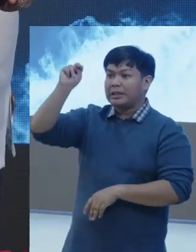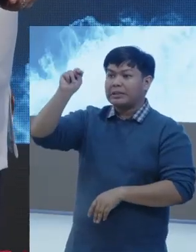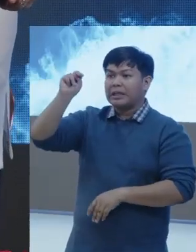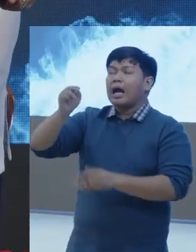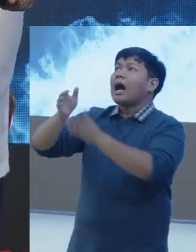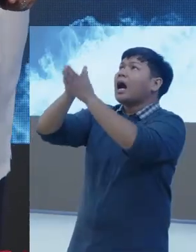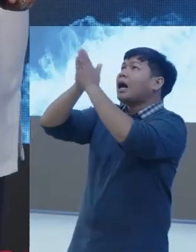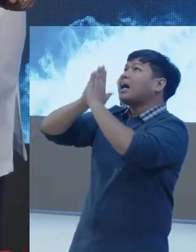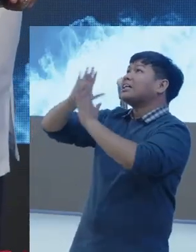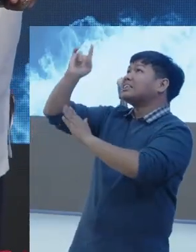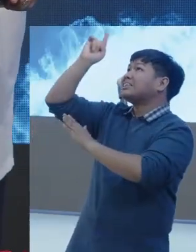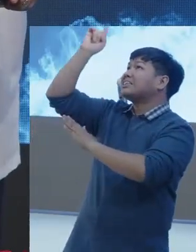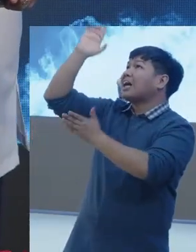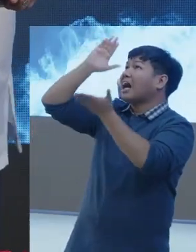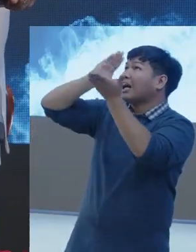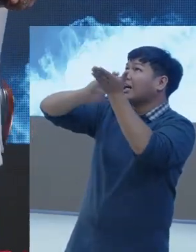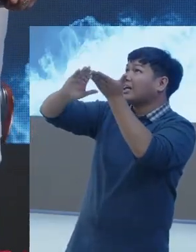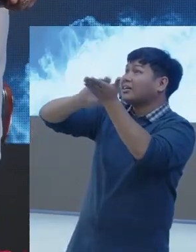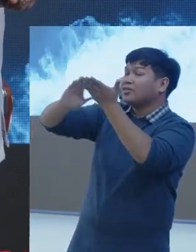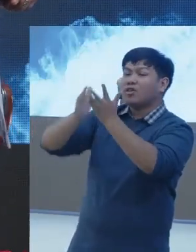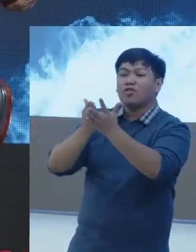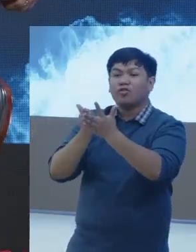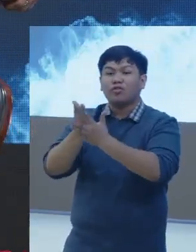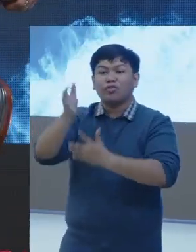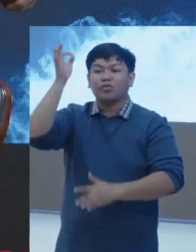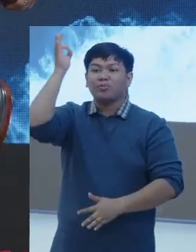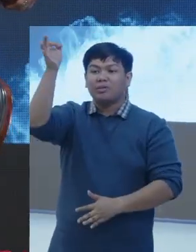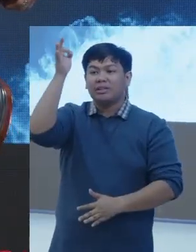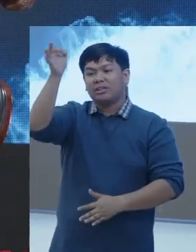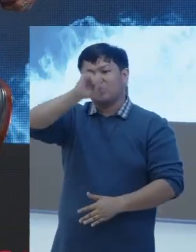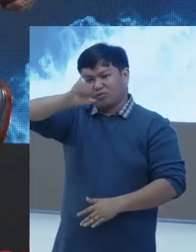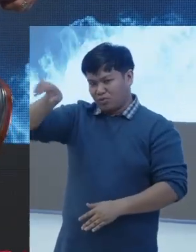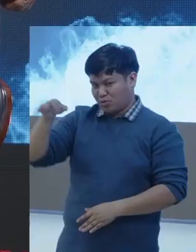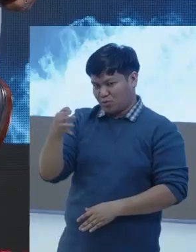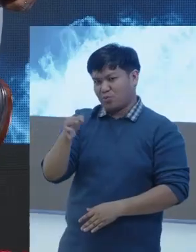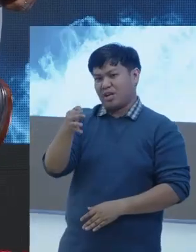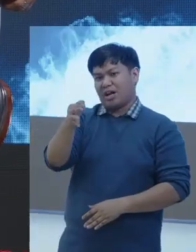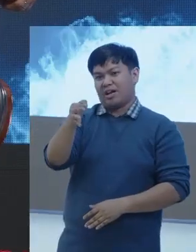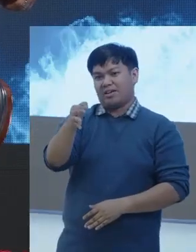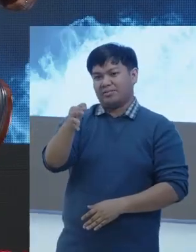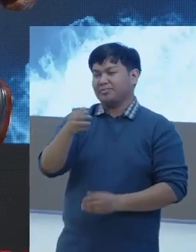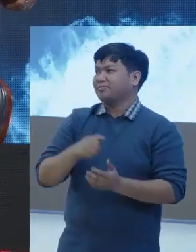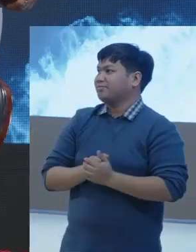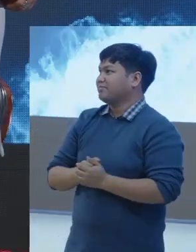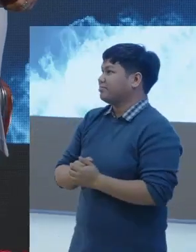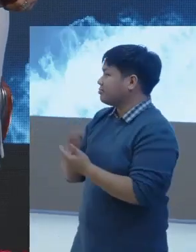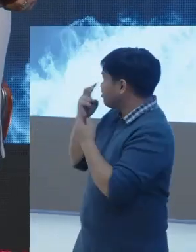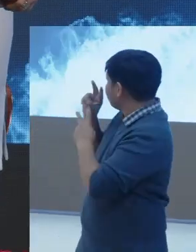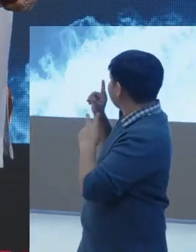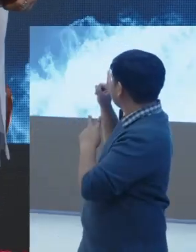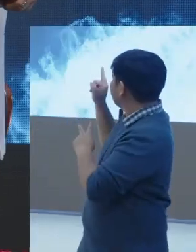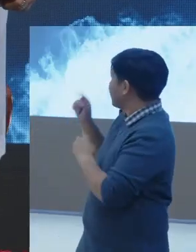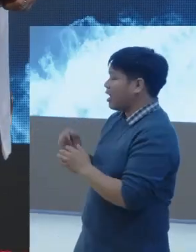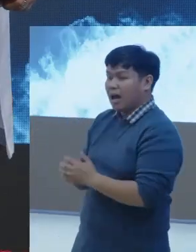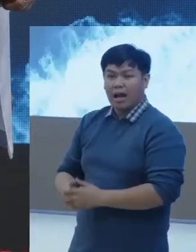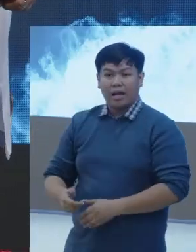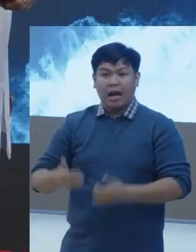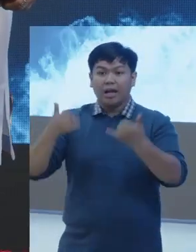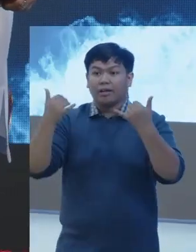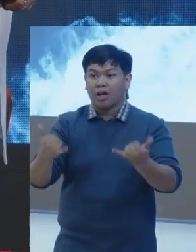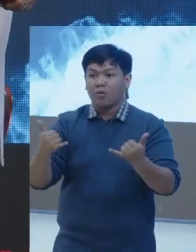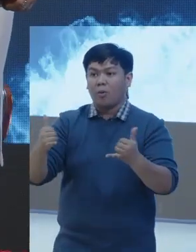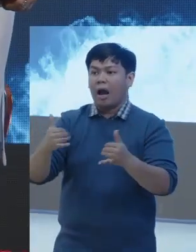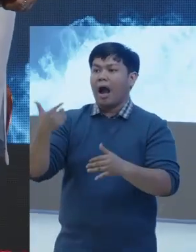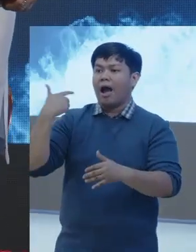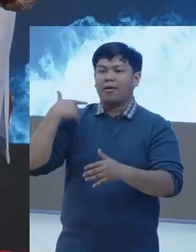repented at the preaching of Jonah. Sabi niya. And behold, something greater than Jonah is